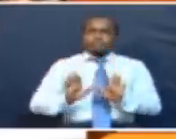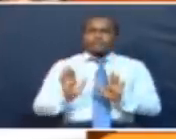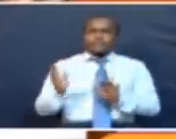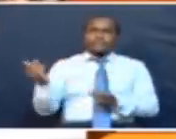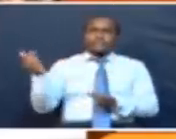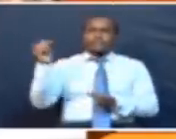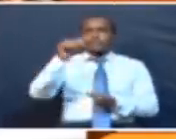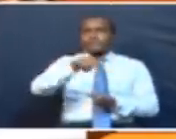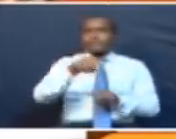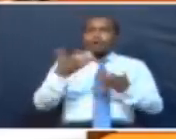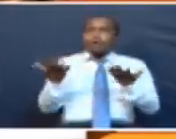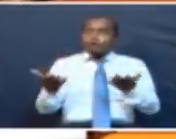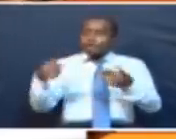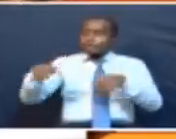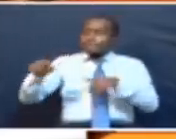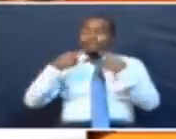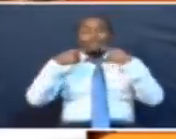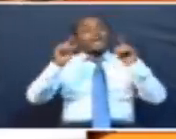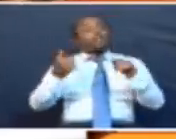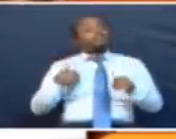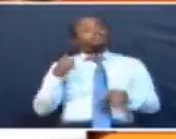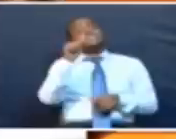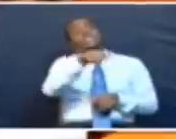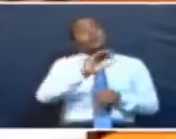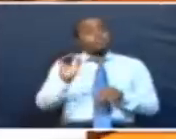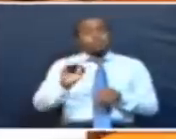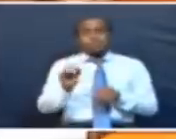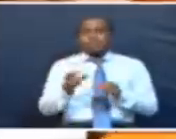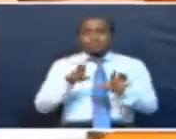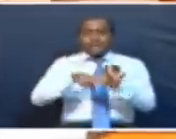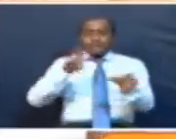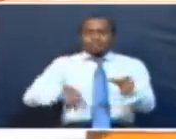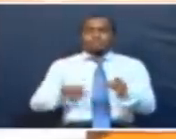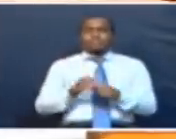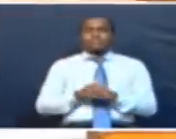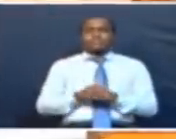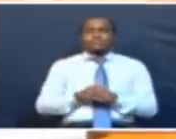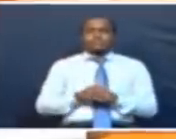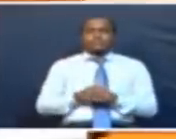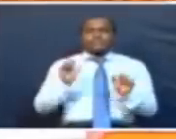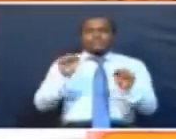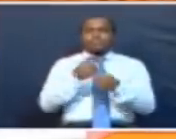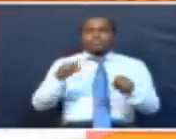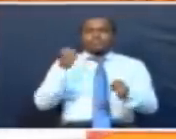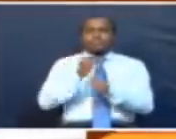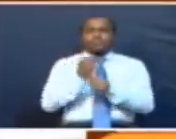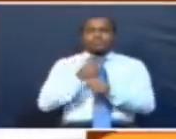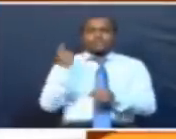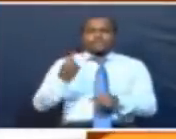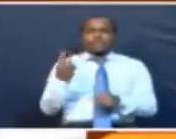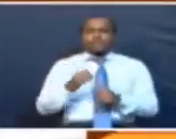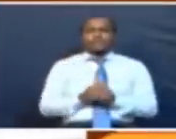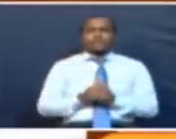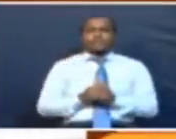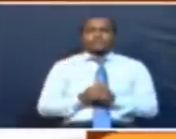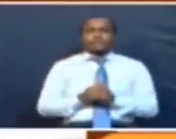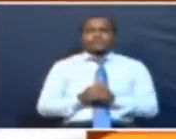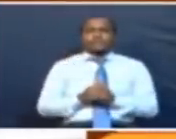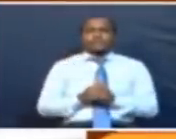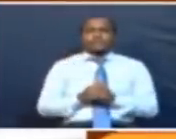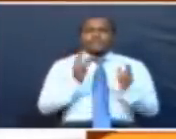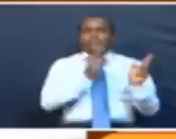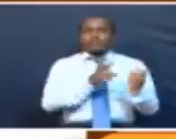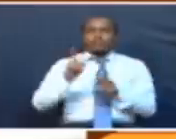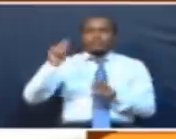ama aseme, asikuje atoke kwa hiyo ofisi. Kwa sababu hawezi kwenda kufanya kazi peke yake. Hala, Ajiko is more important